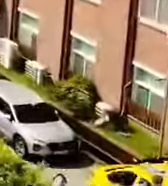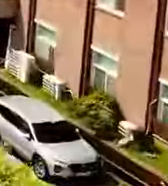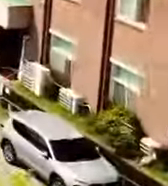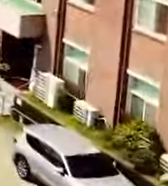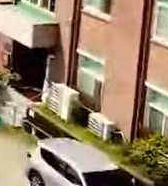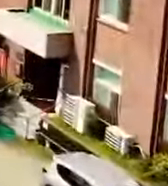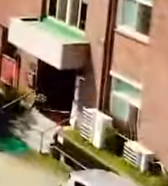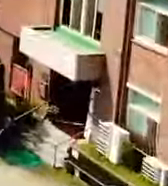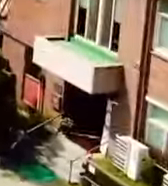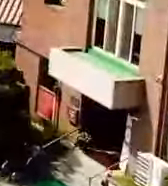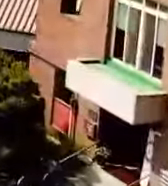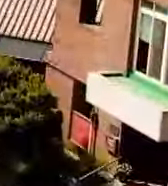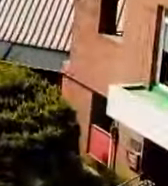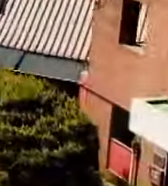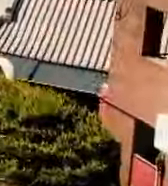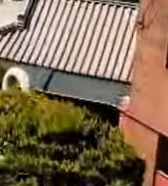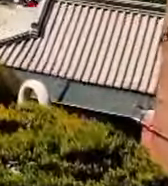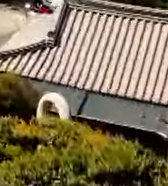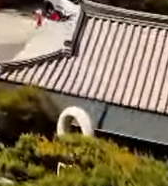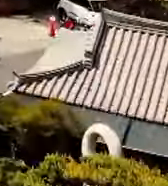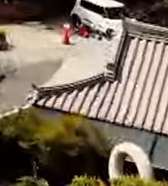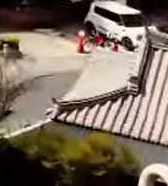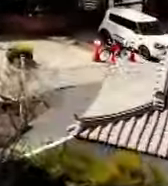전북 12.8%.